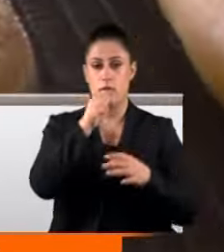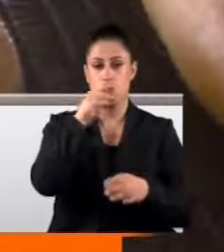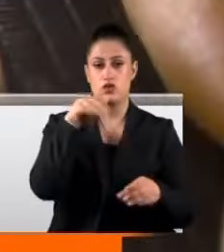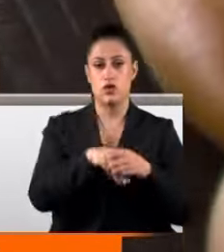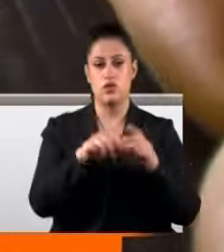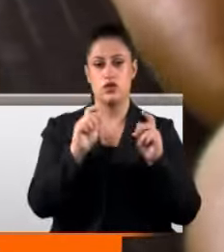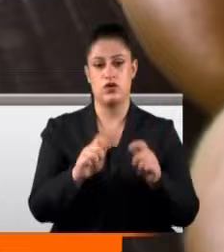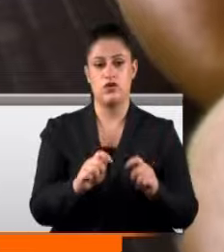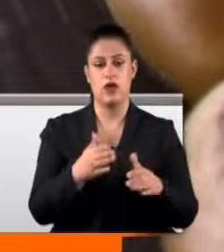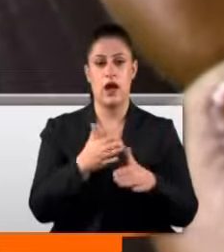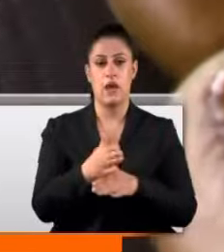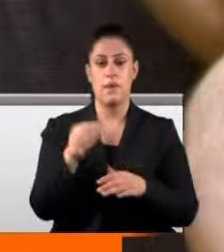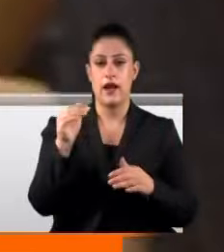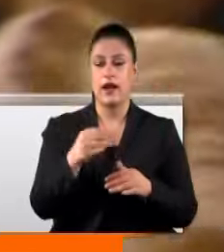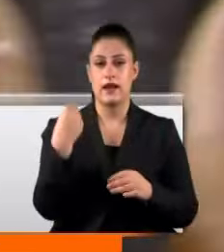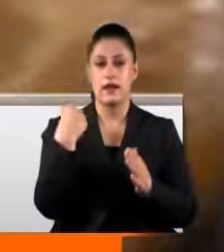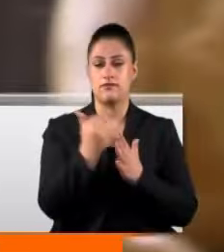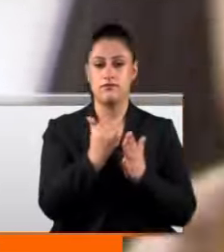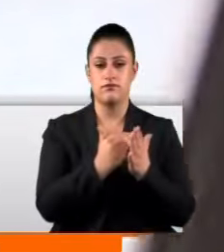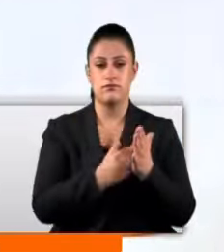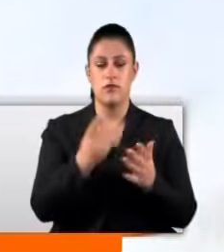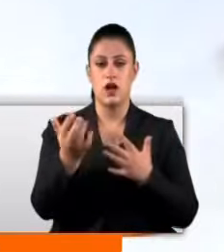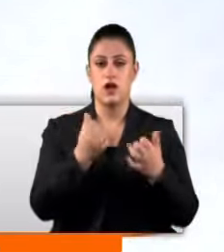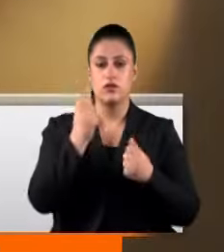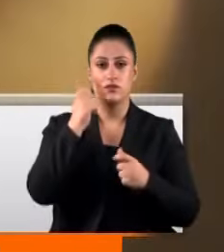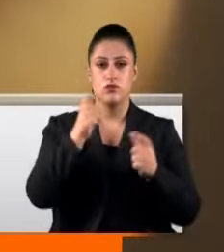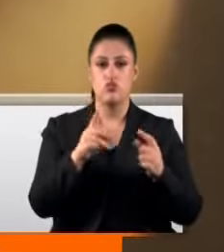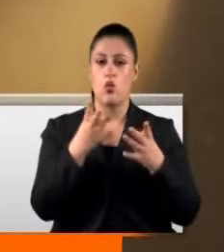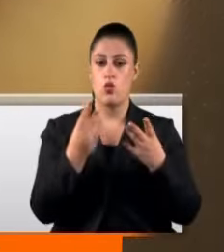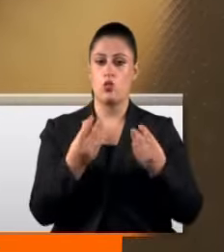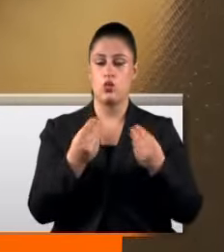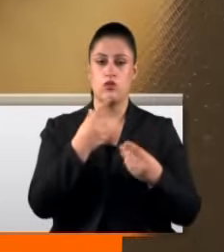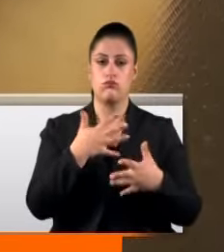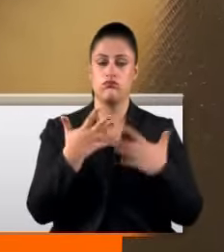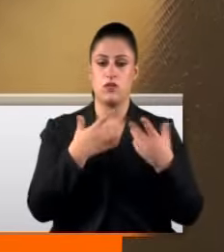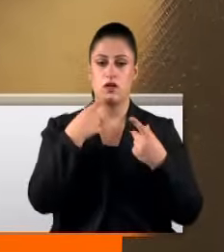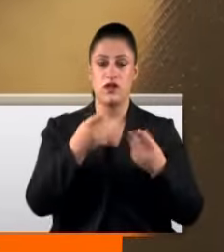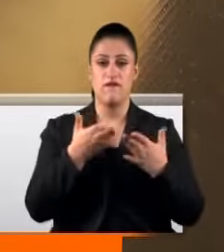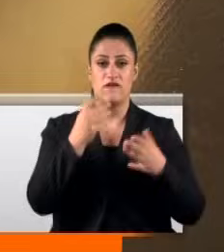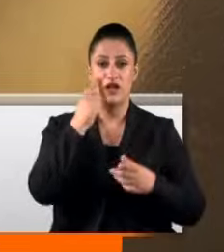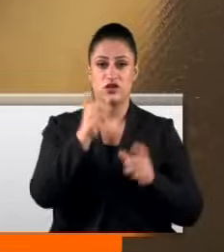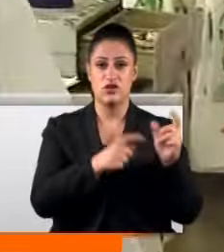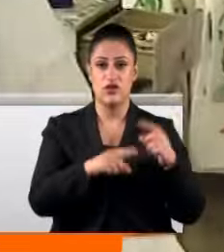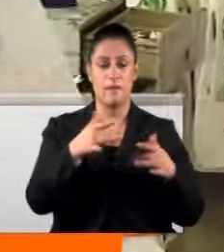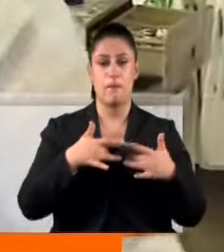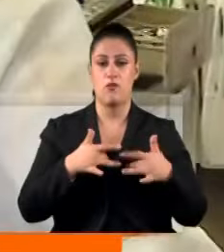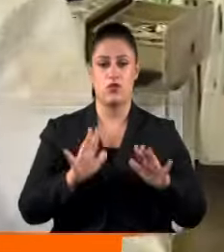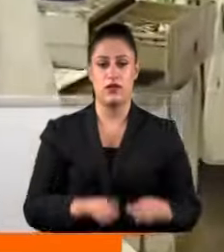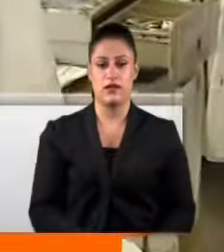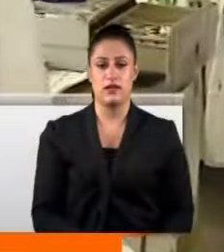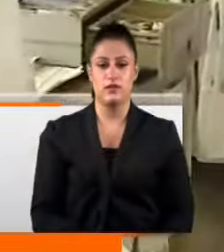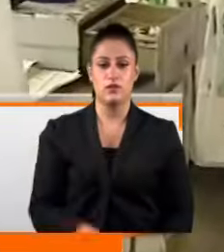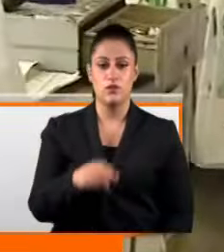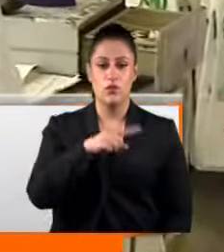konulacak. Ekmeğe gelen yeni standartlar tüketicilerden olumlu tepki aldı. Fırıncıları ise pek memnun etmedi. İmal tarihi